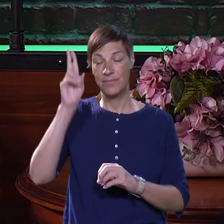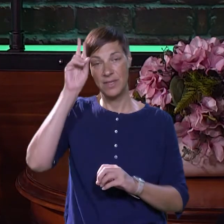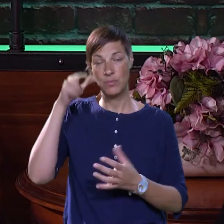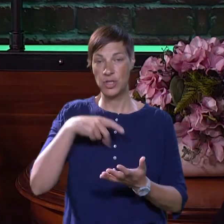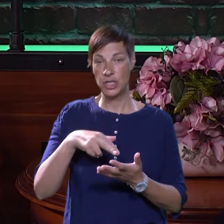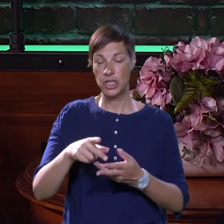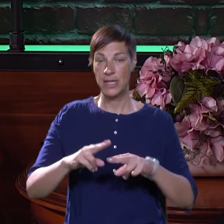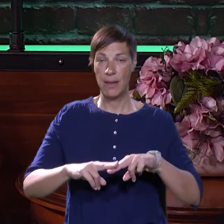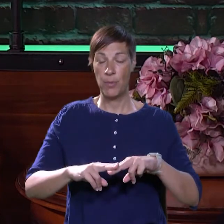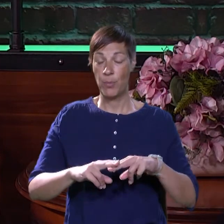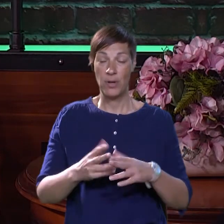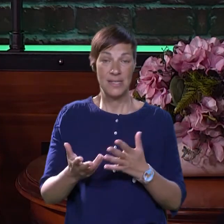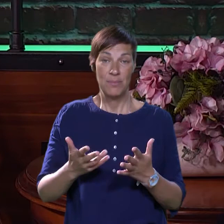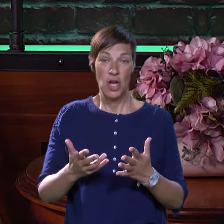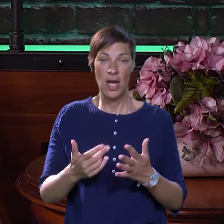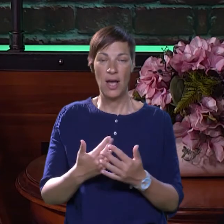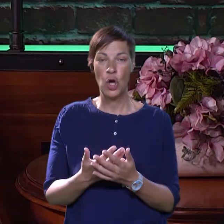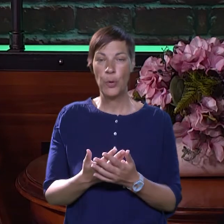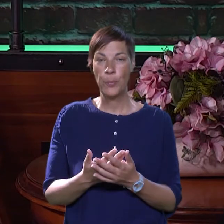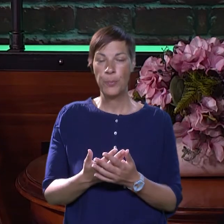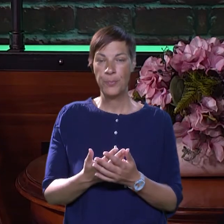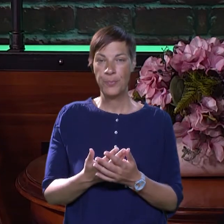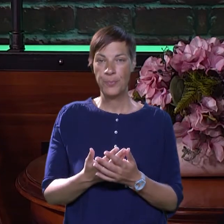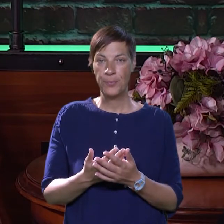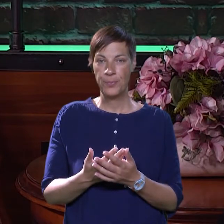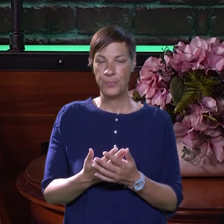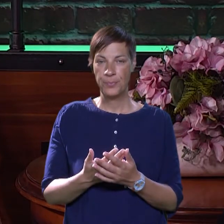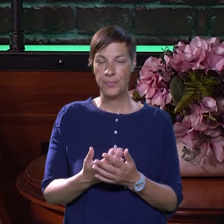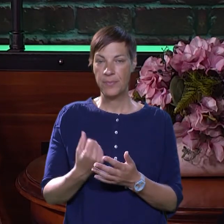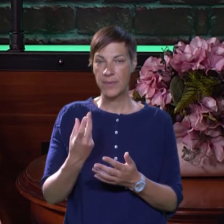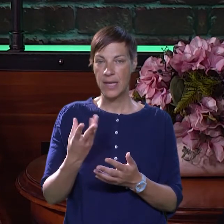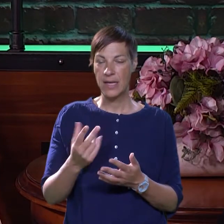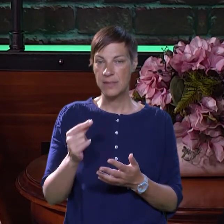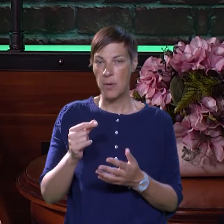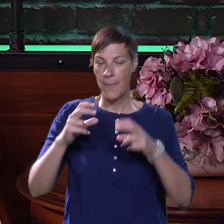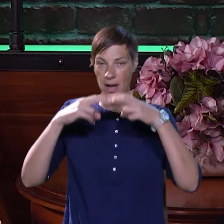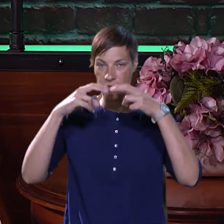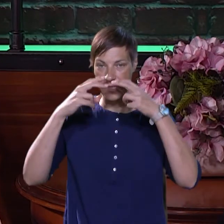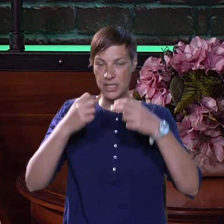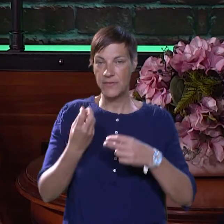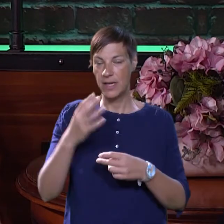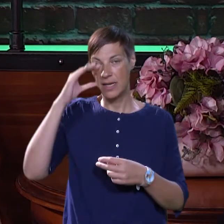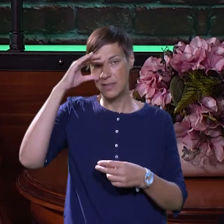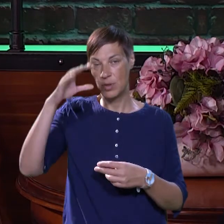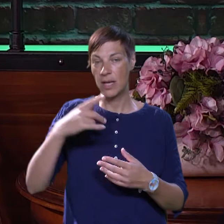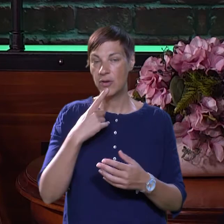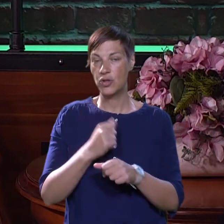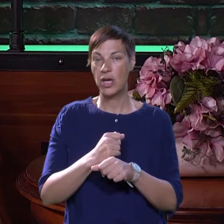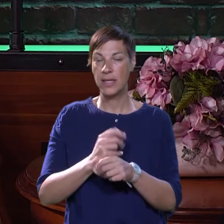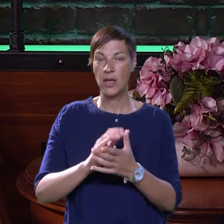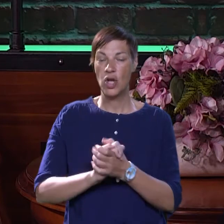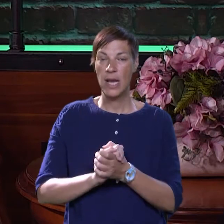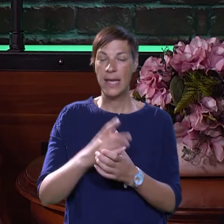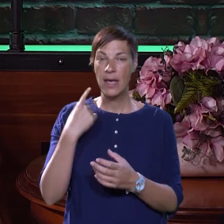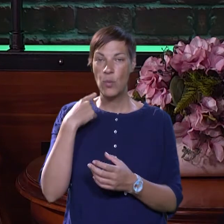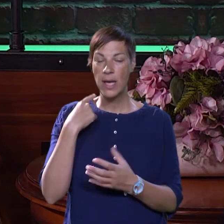šetati po bolnici. Naravno. Bilo kako. A u biti, kad smo malo istraživali, kad smo gledali kako to rade kolege